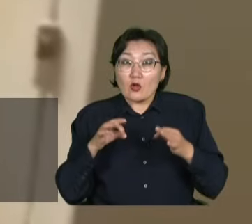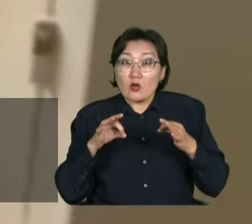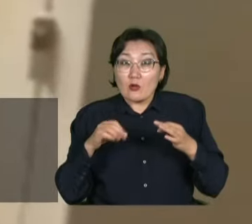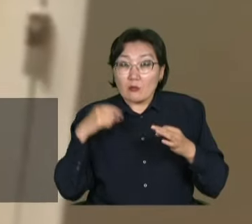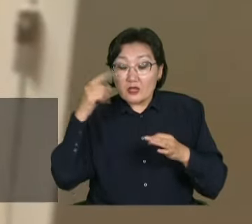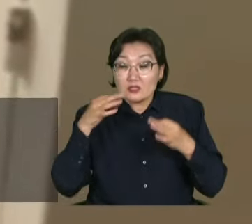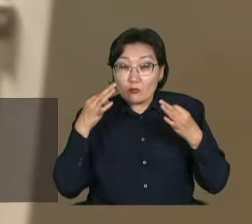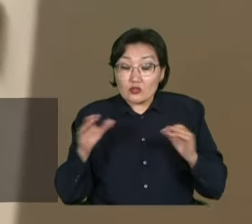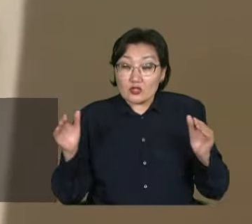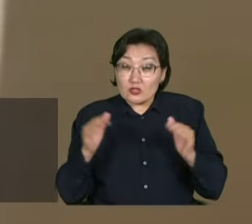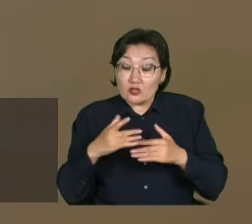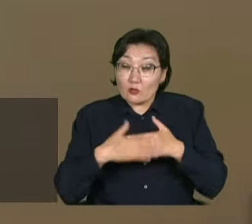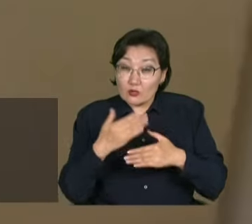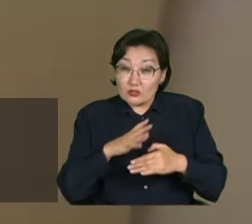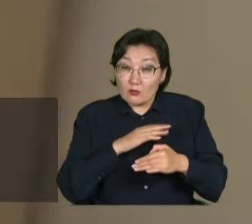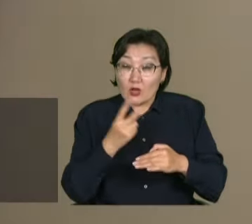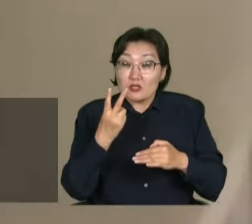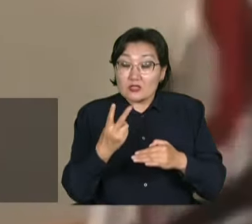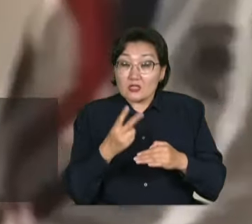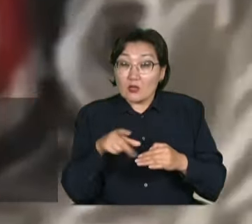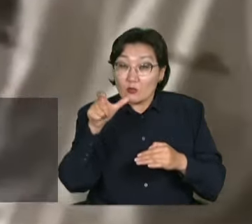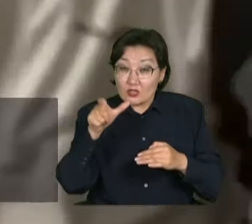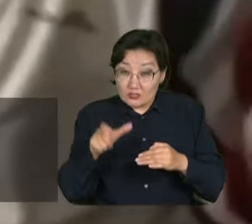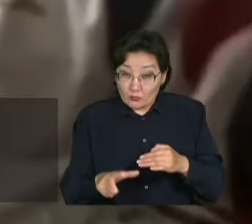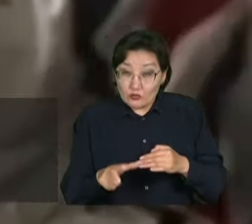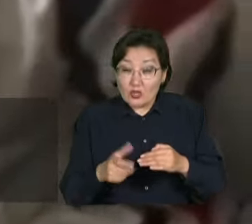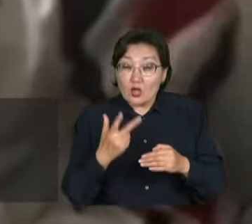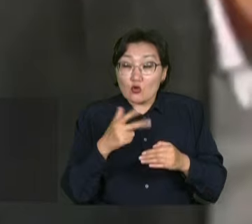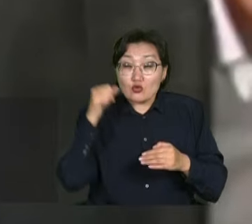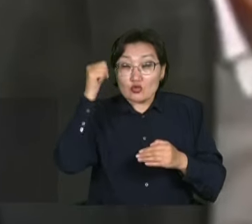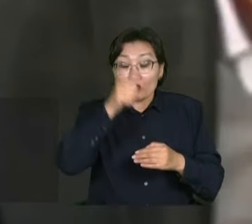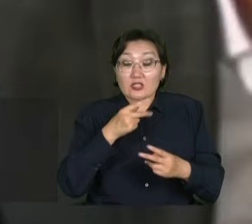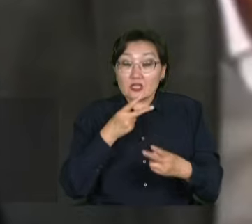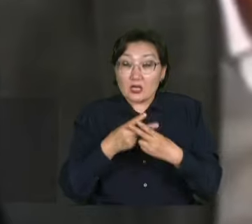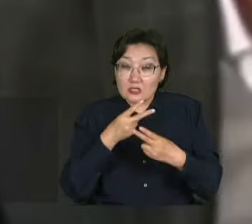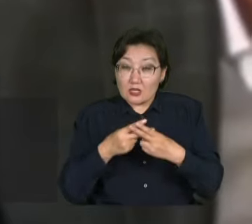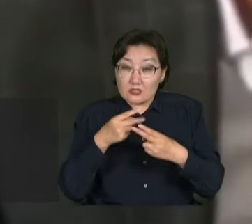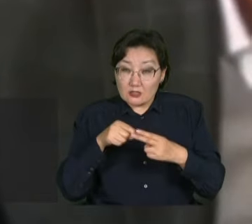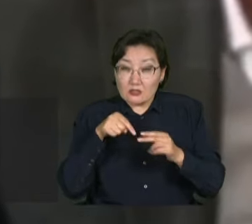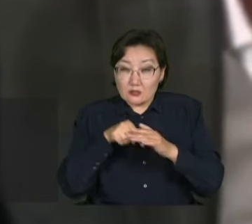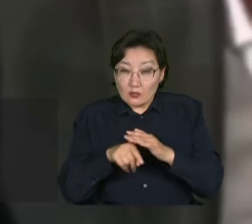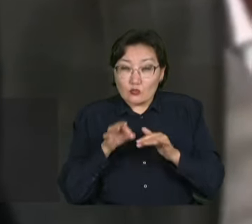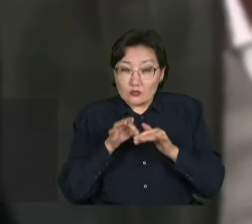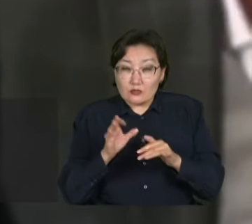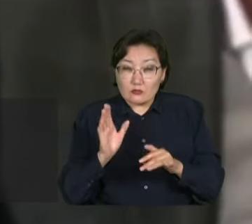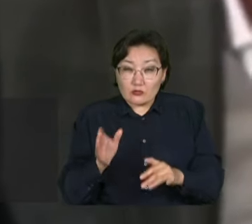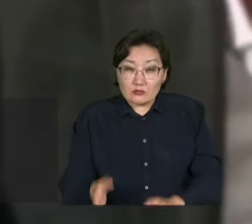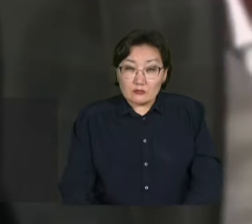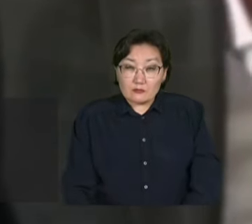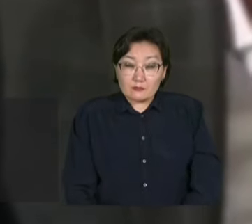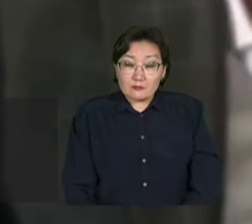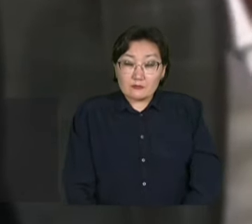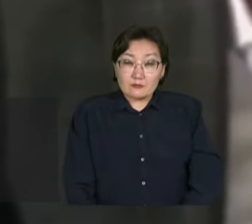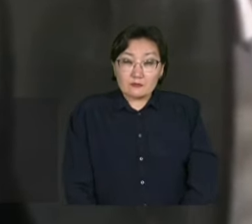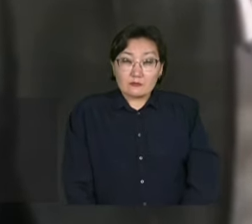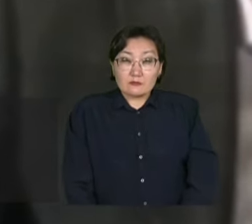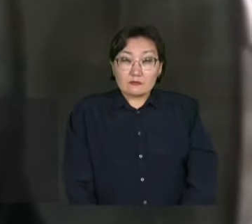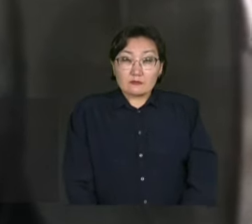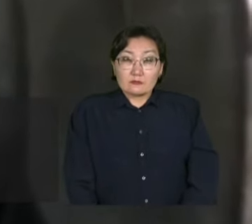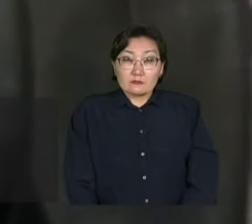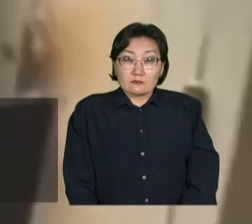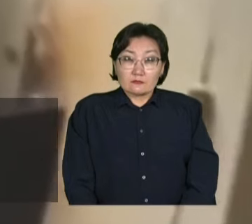еді. Ендігіде екінші азамат та 3 жылын темір тордың арғы жағында өткізеді. Назерке Күбасова,